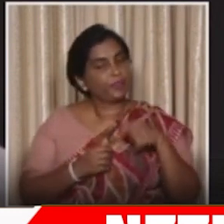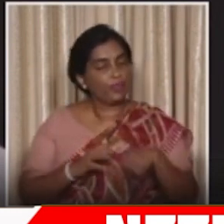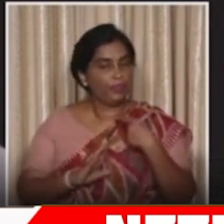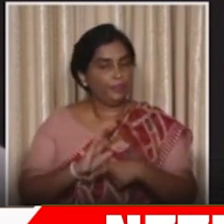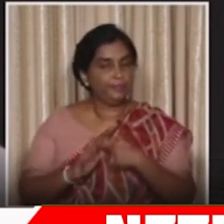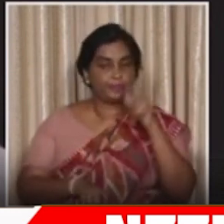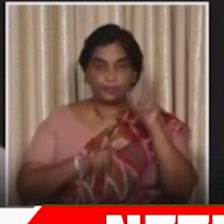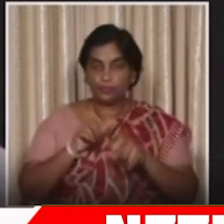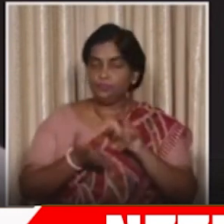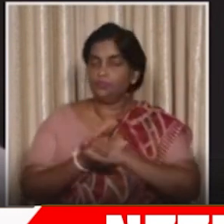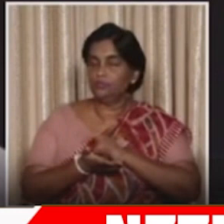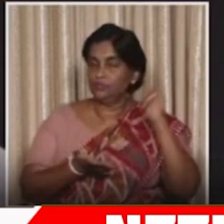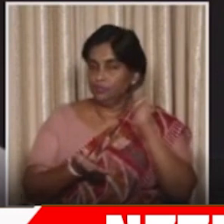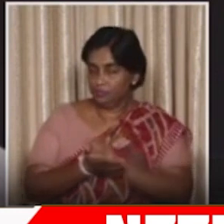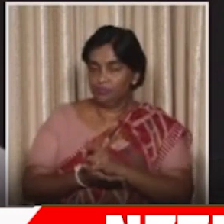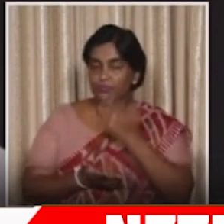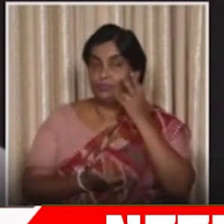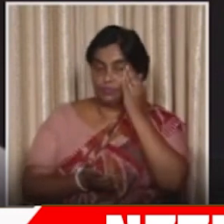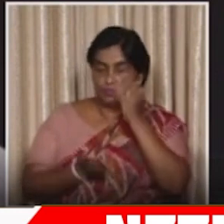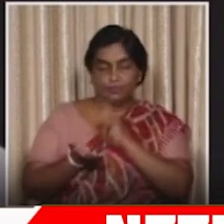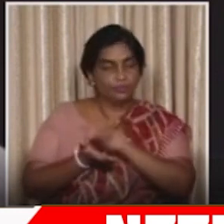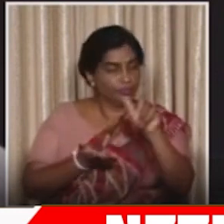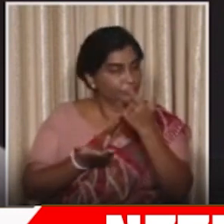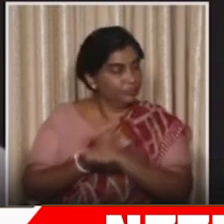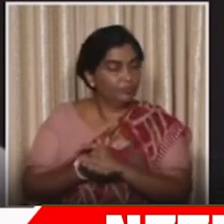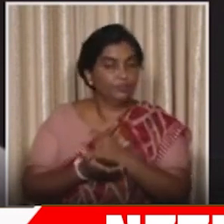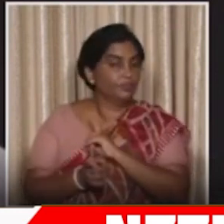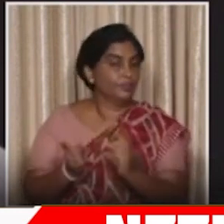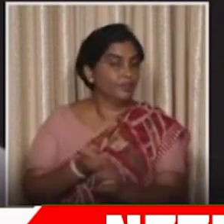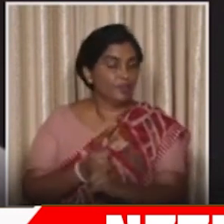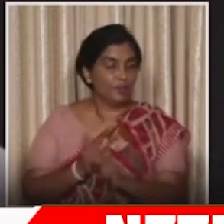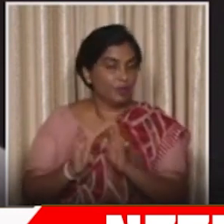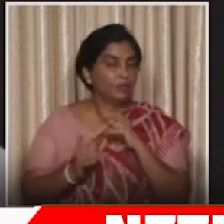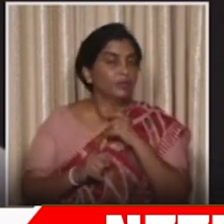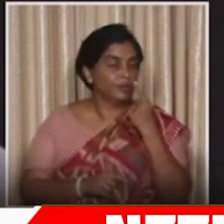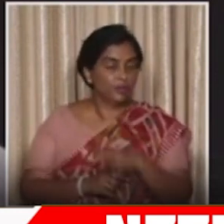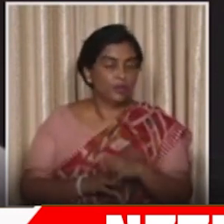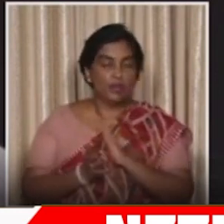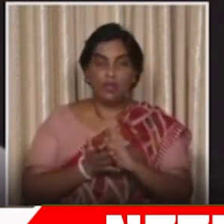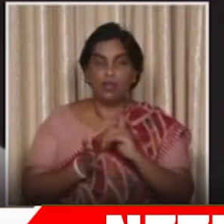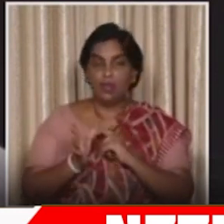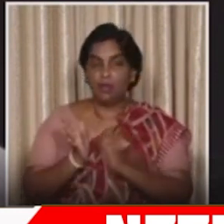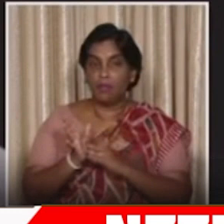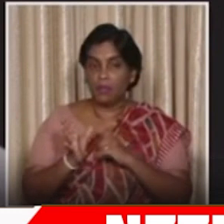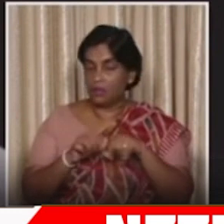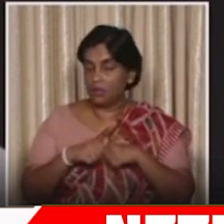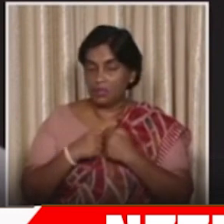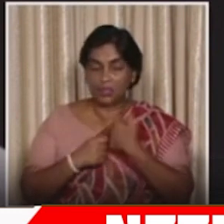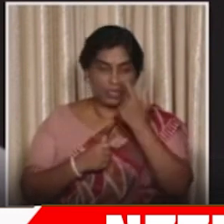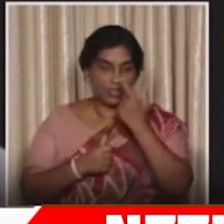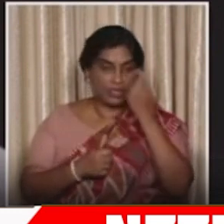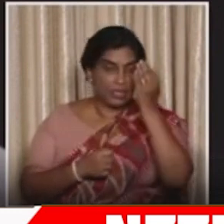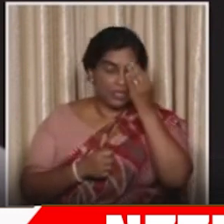රටට පුද්ගලයන් යවමින් හිටියා ඊශ්‍රායලේ දක්වා එතනදී යුද තත්ත්වයේ ඇතිවෙච්ච වෙලාවේ හමාස් සංවිධානය විසින් ඊශ්‍රායලයට පහර